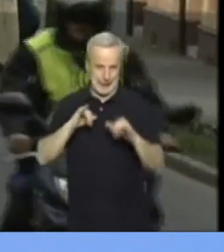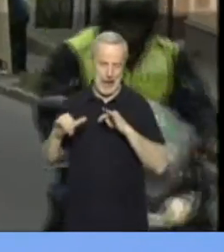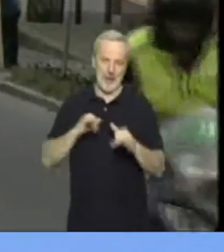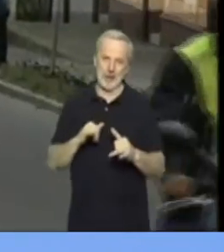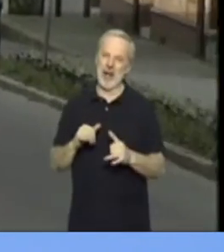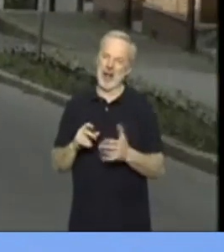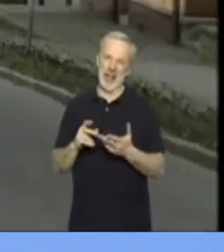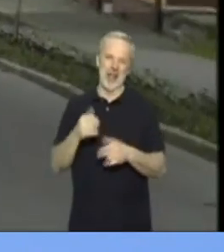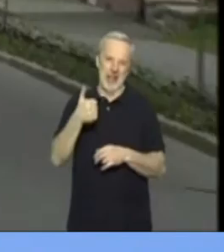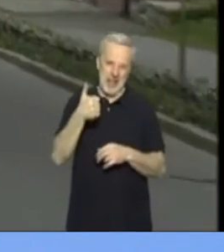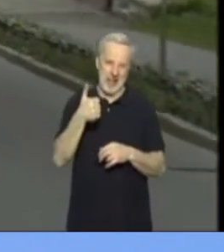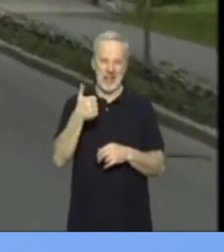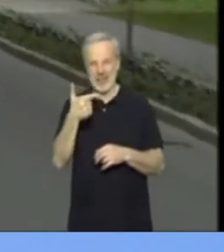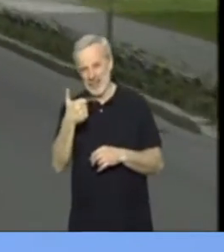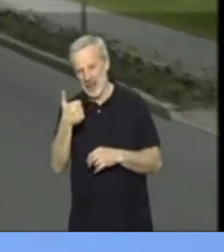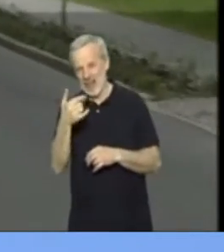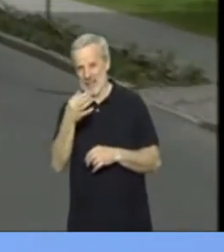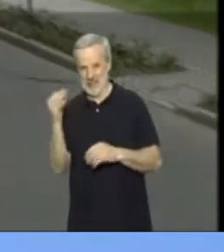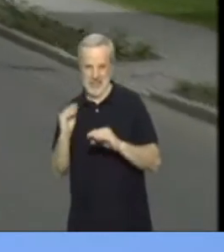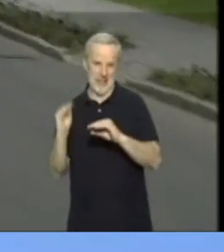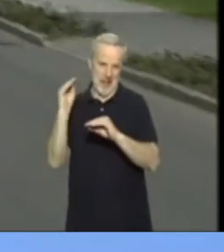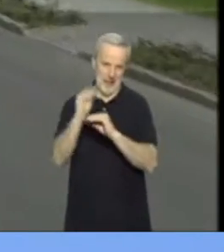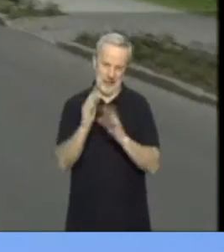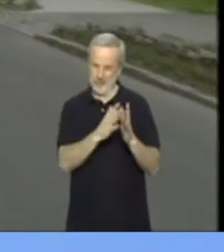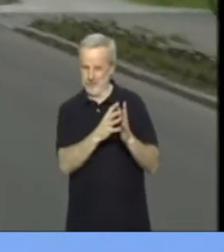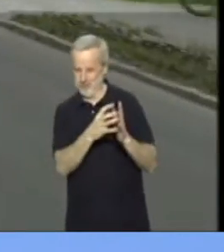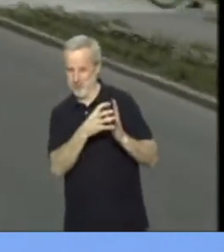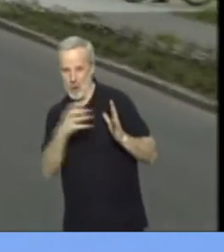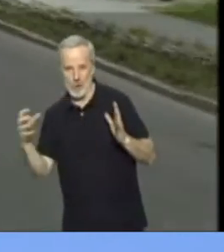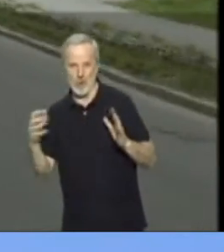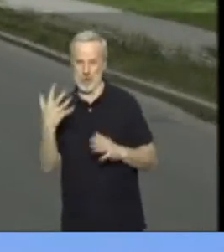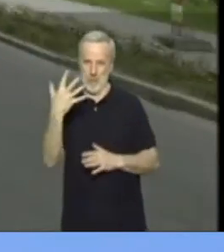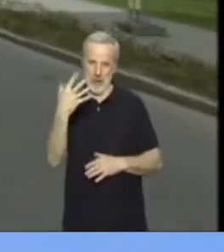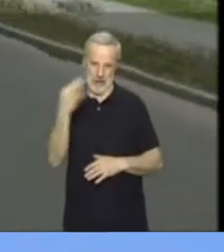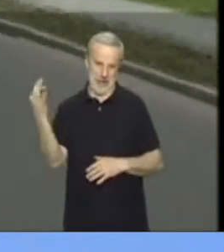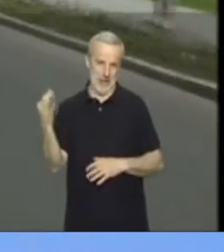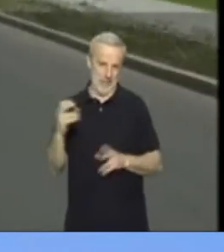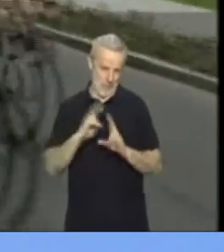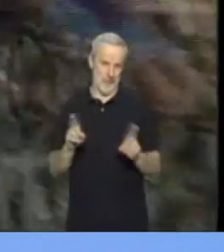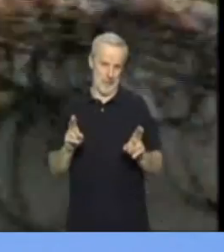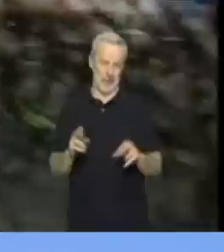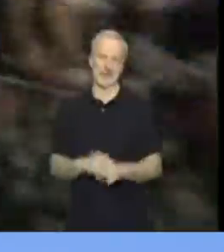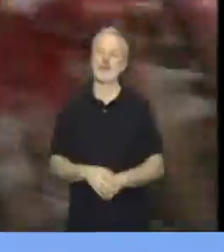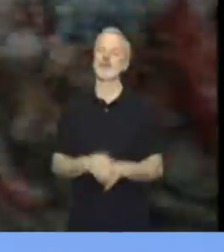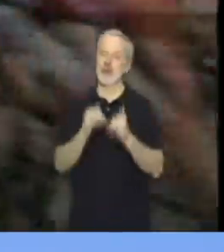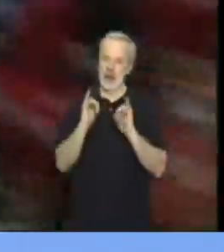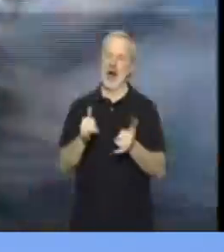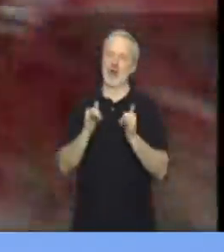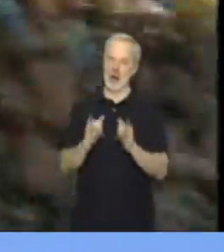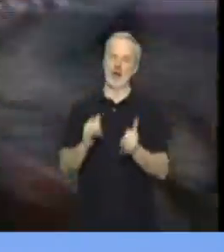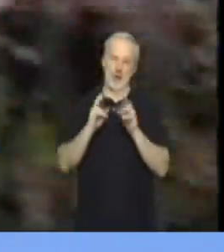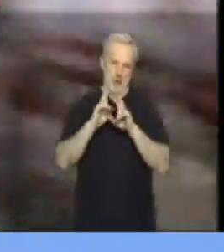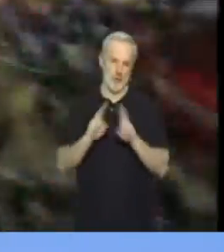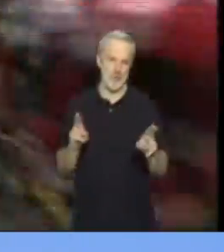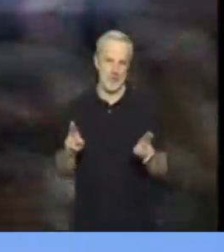jeden, možná 2 dny se ještě dají natáhnout i v téhle kategorii, tam i podle pravidel to je. Myslím si, že je